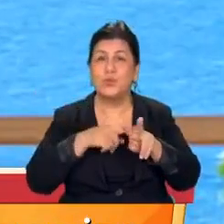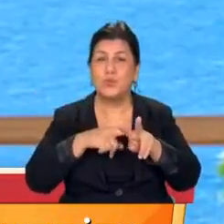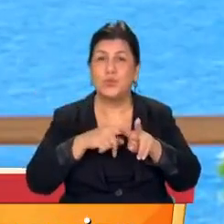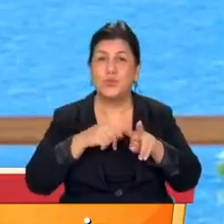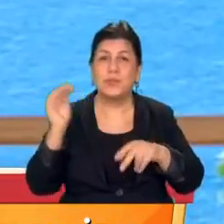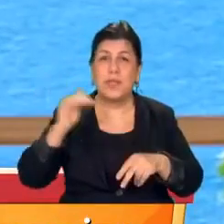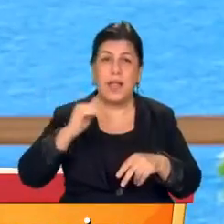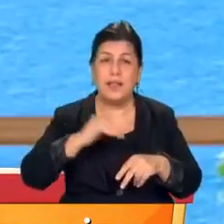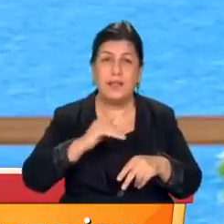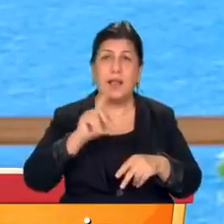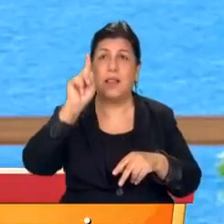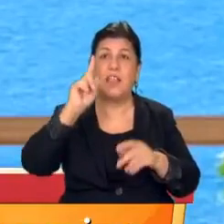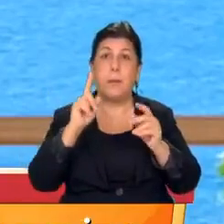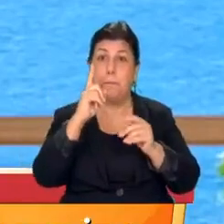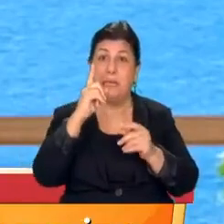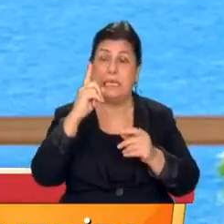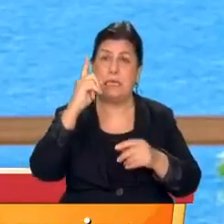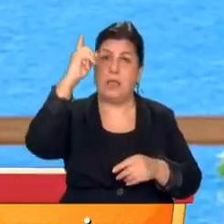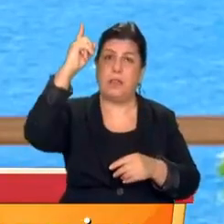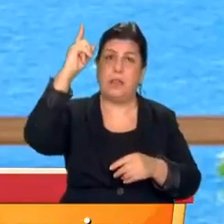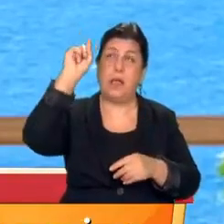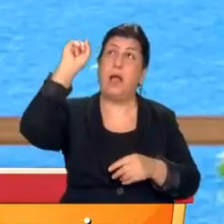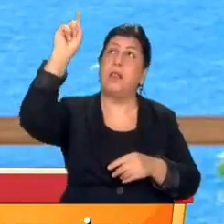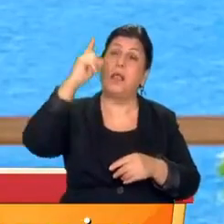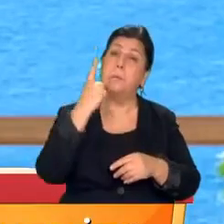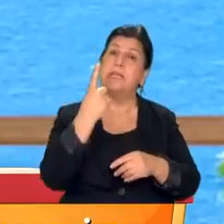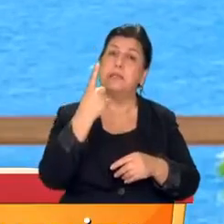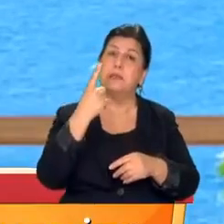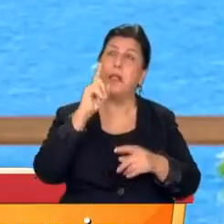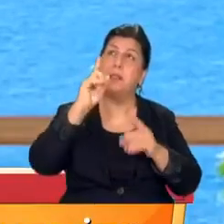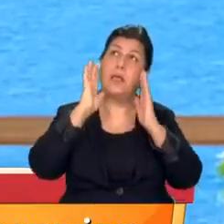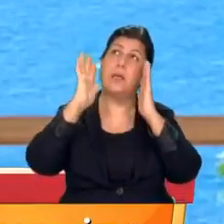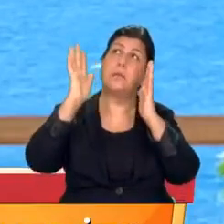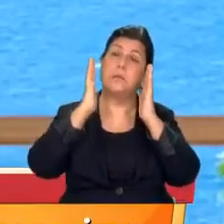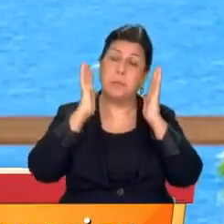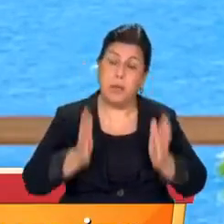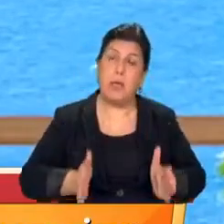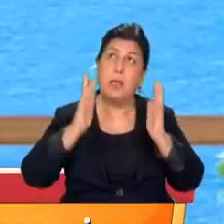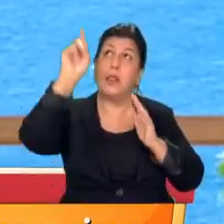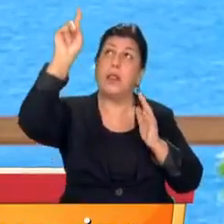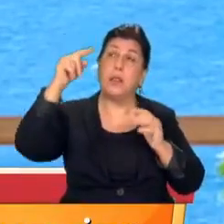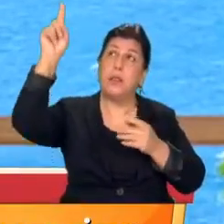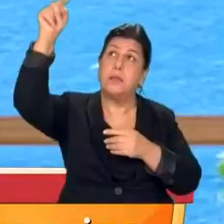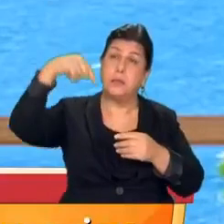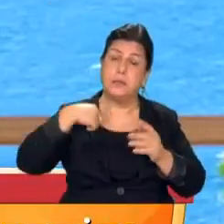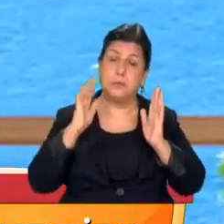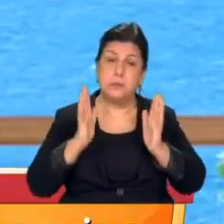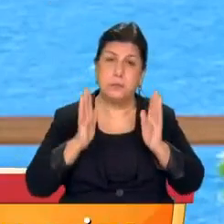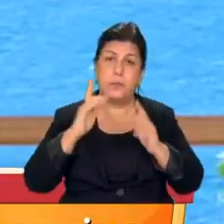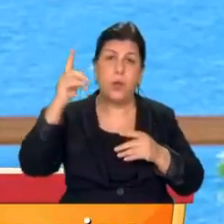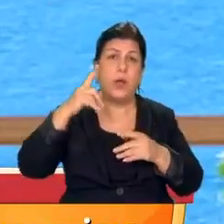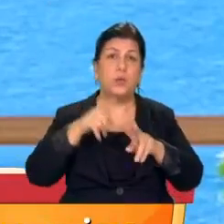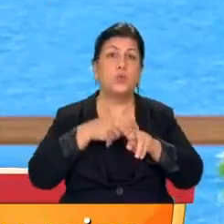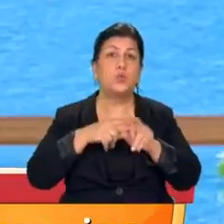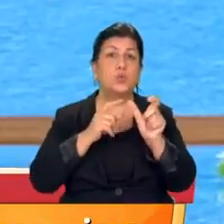kalma Allah'ın birliğini ve Allah'a ibadet etmeye onları anlattı bu makav mi